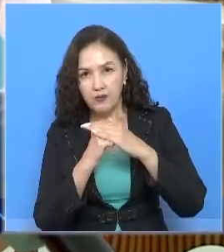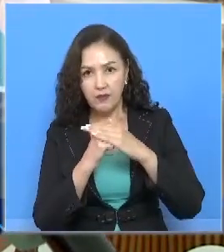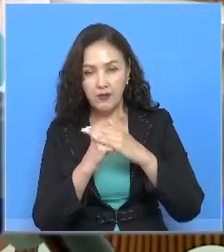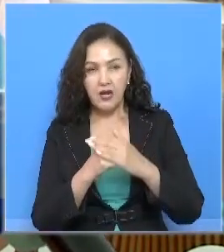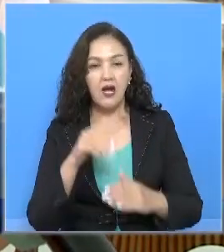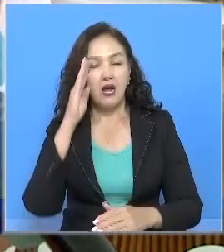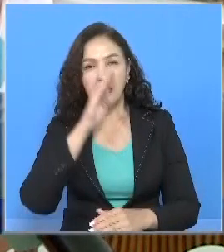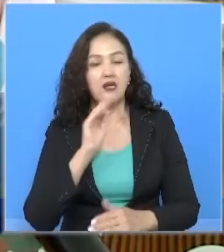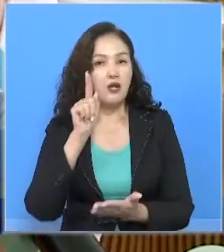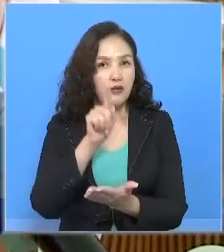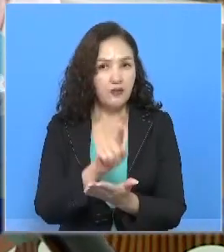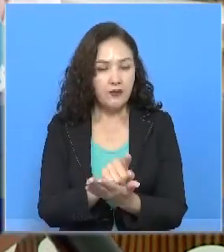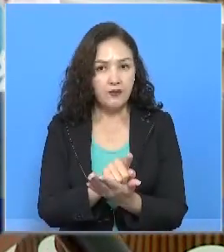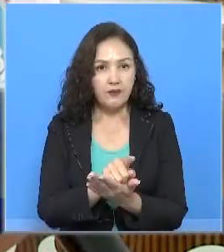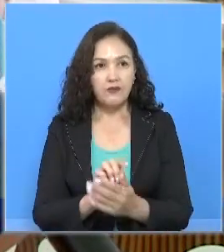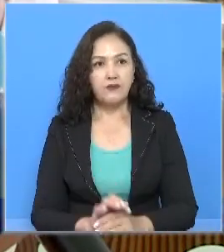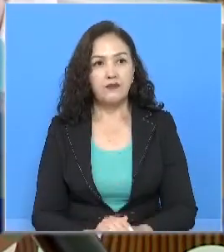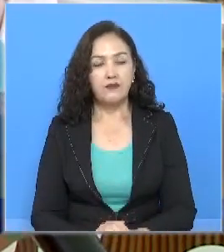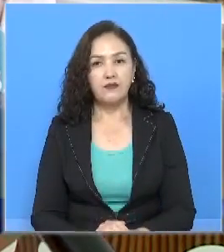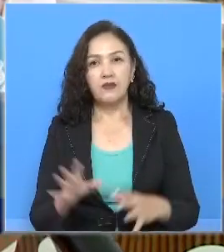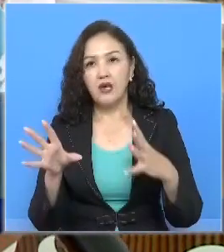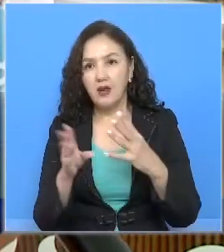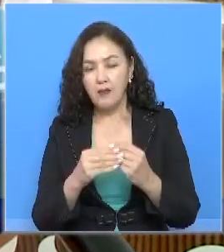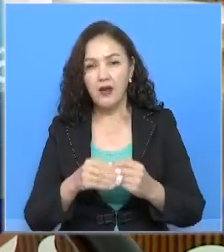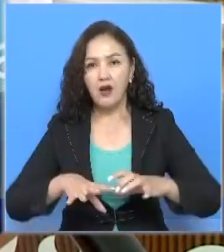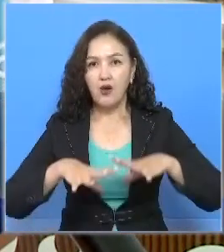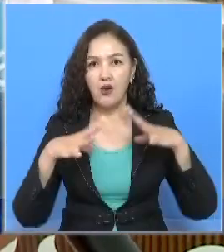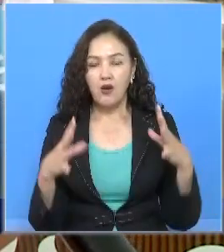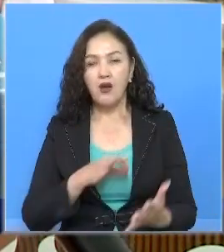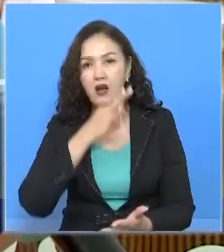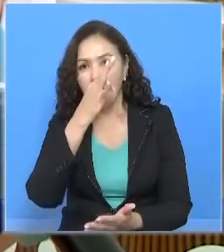осы ата-ананың парызы. Бас қосқасын ол үлкен